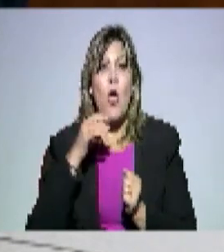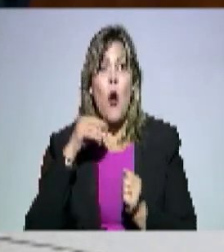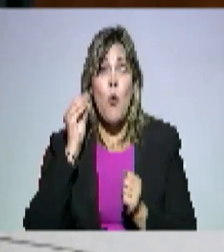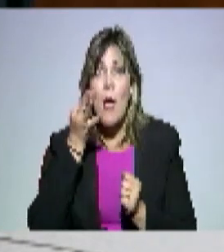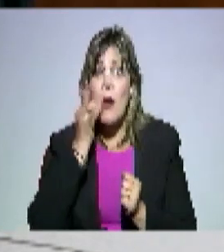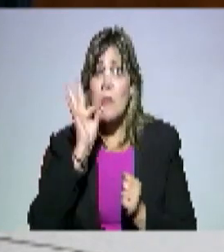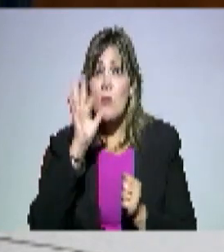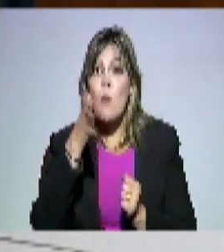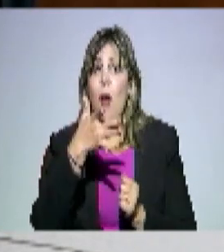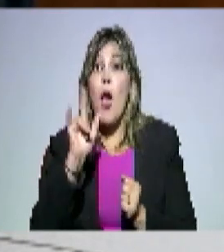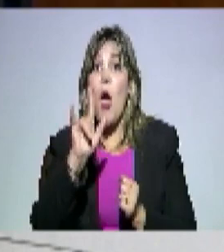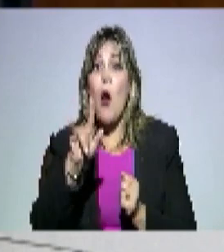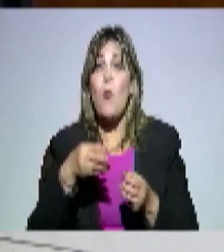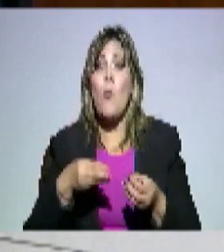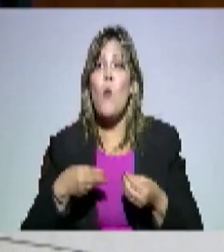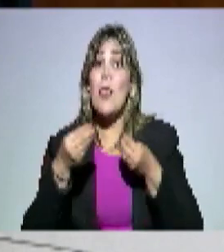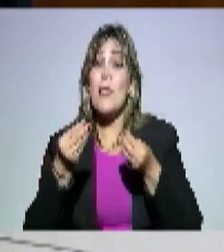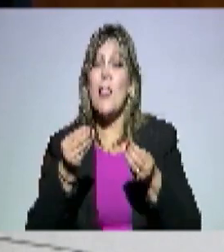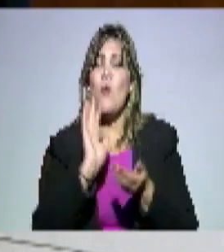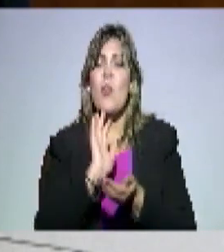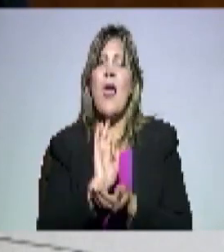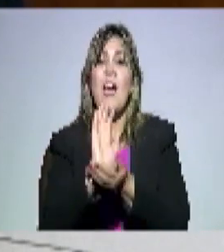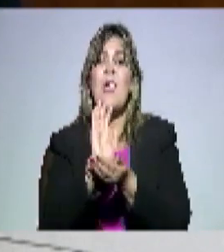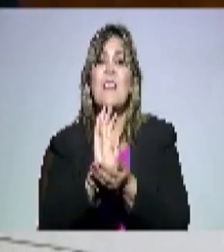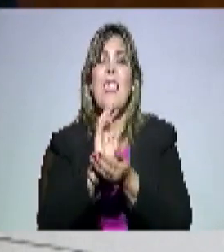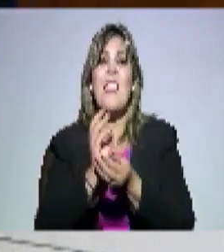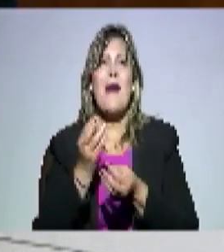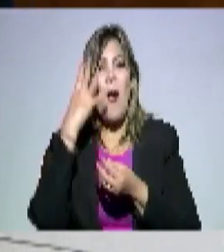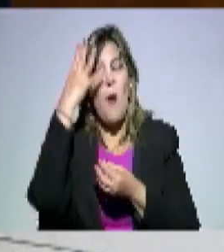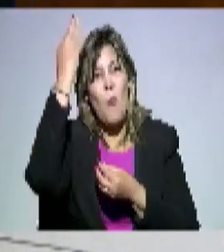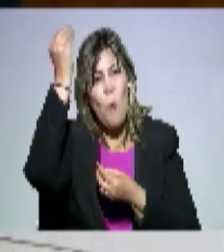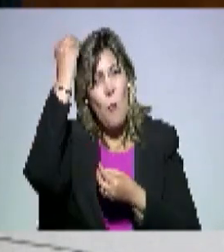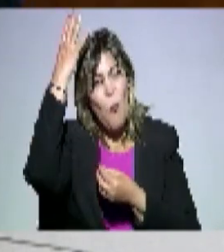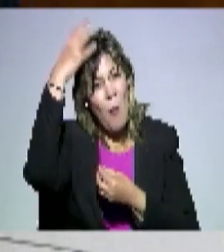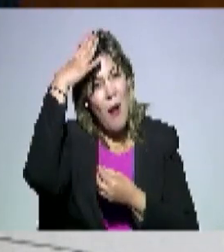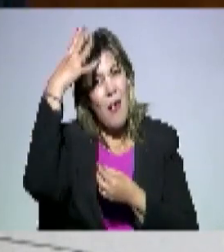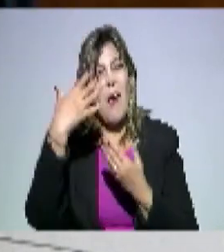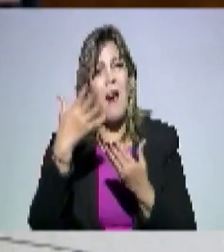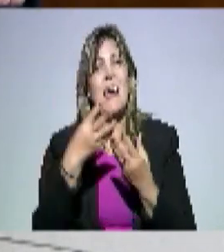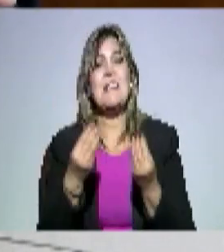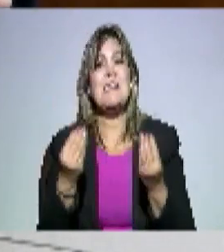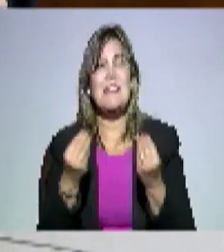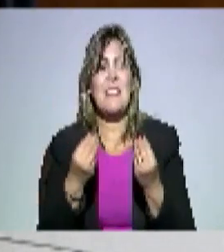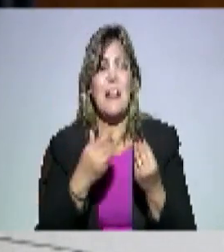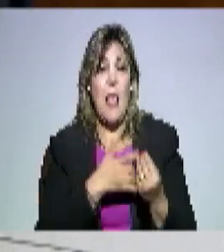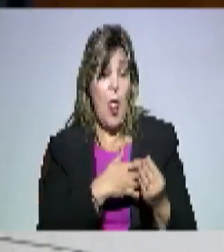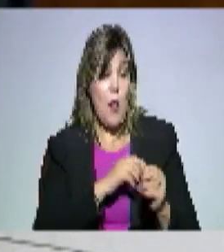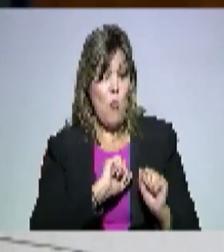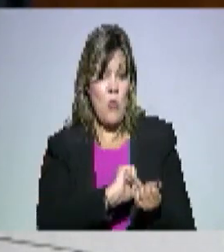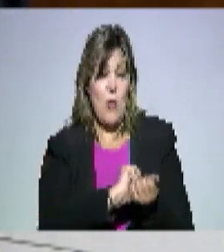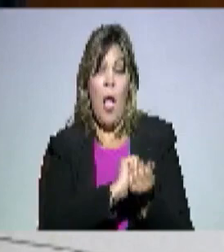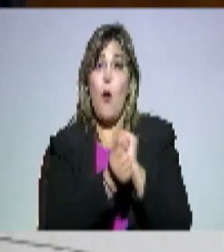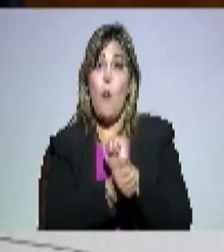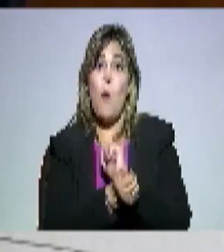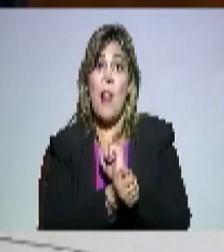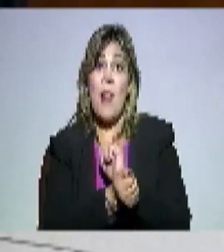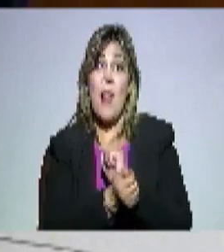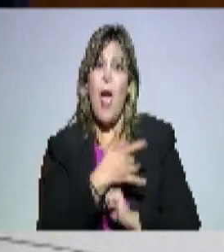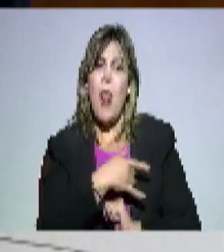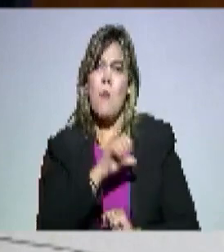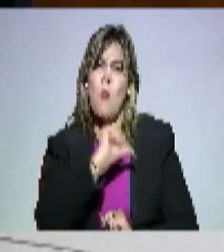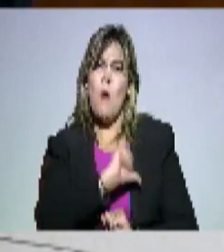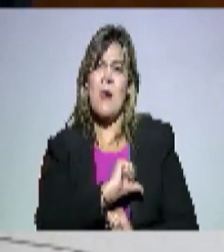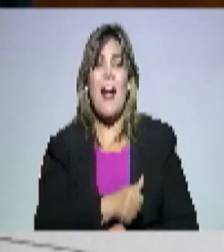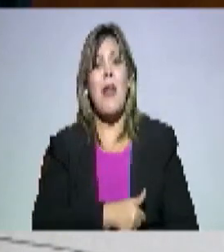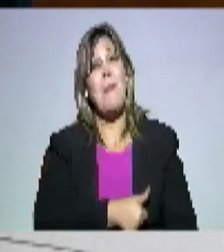بعت له هدايا وبعت له بركات فتحول هذا القلب المسيء الى قلب محب ايه ده يعني النماذج